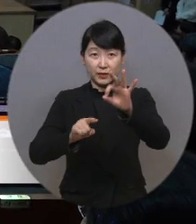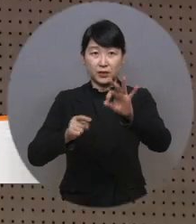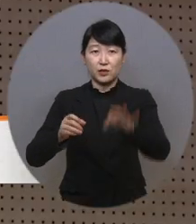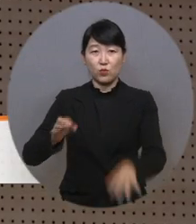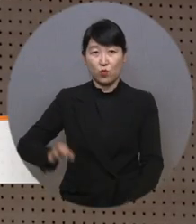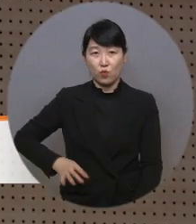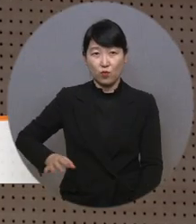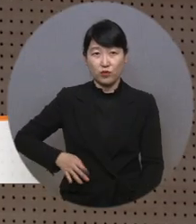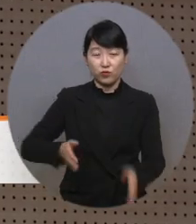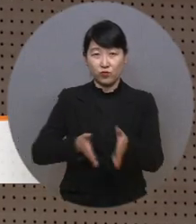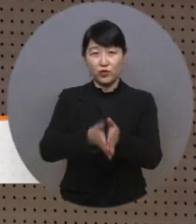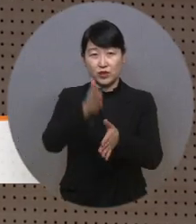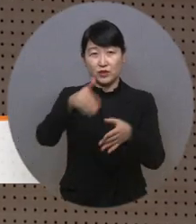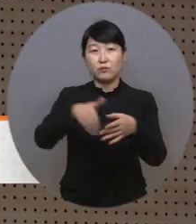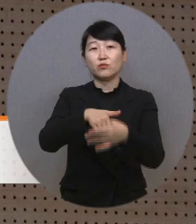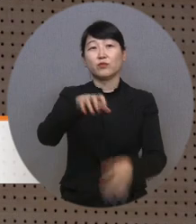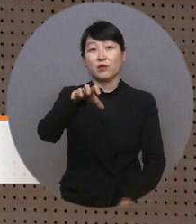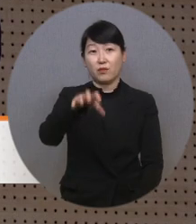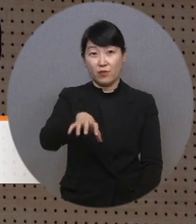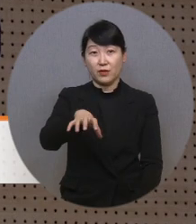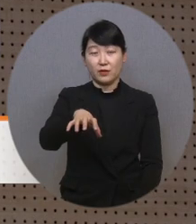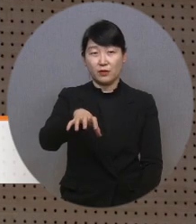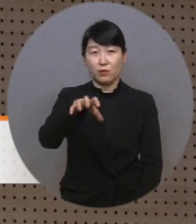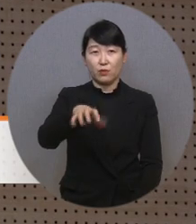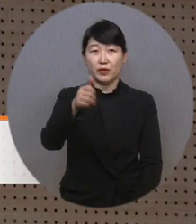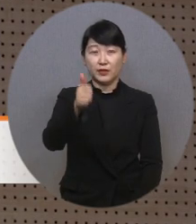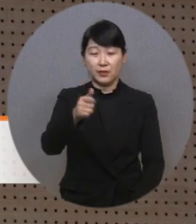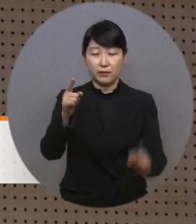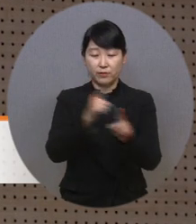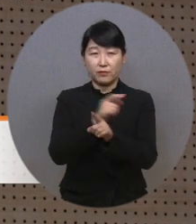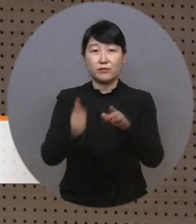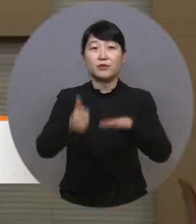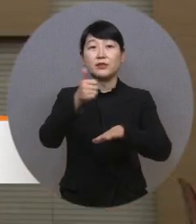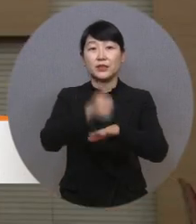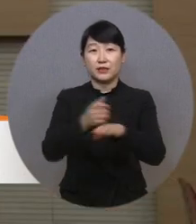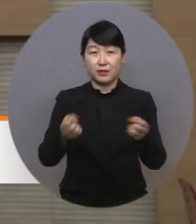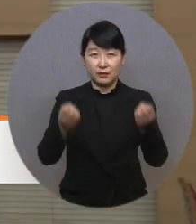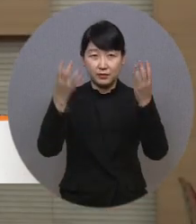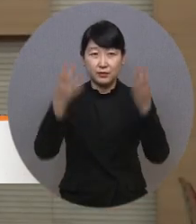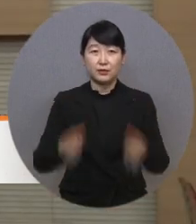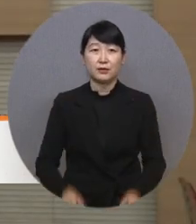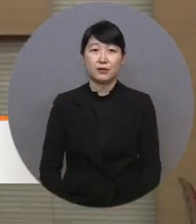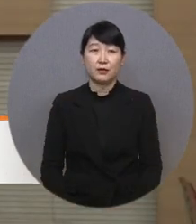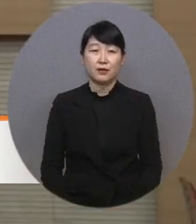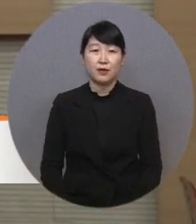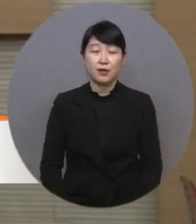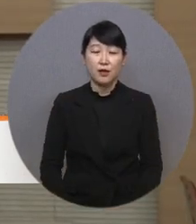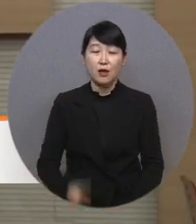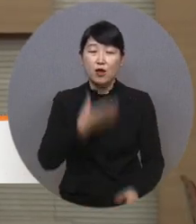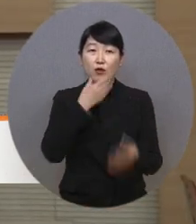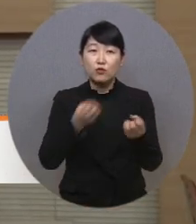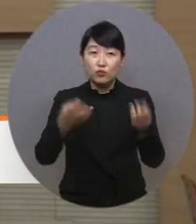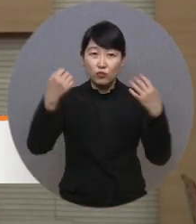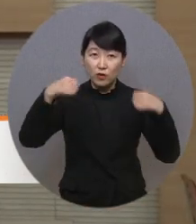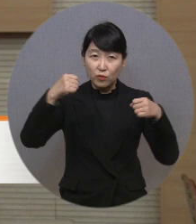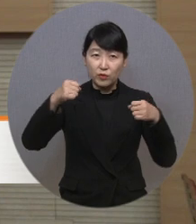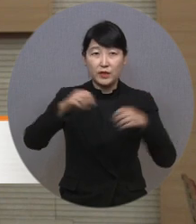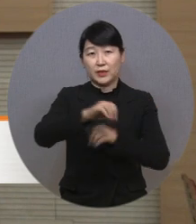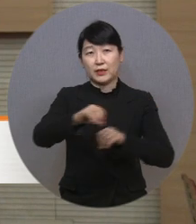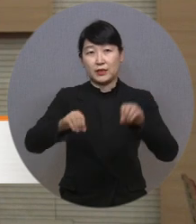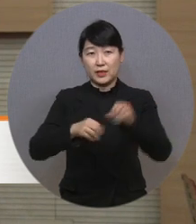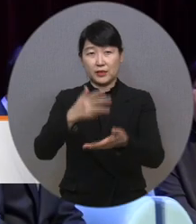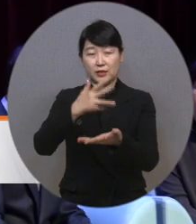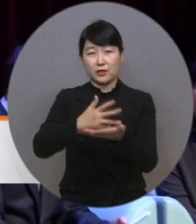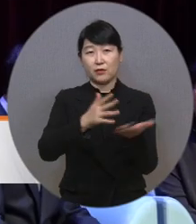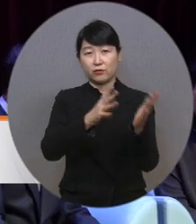원주문화원 공연장에서 원주문화원 원장 이취임식이 열렸습니다. 이날 행사는 축하 공연 대신 이태원 참사